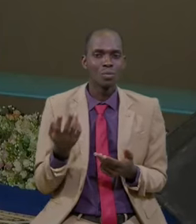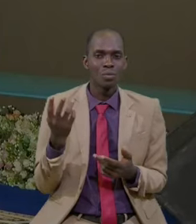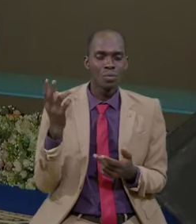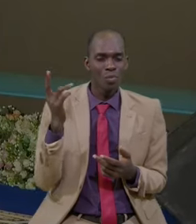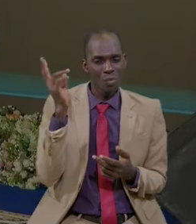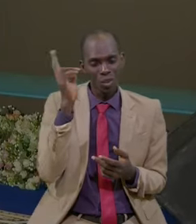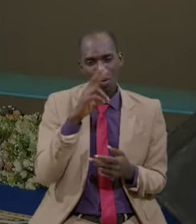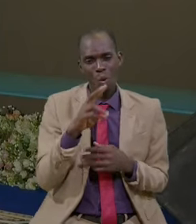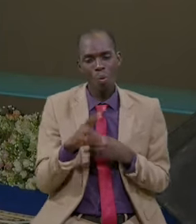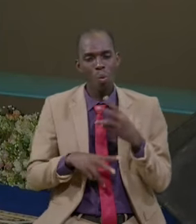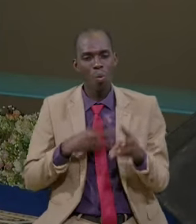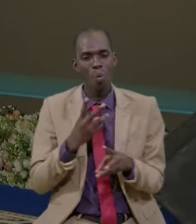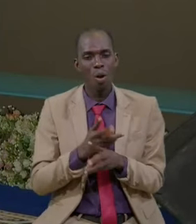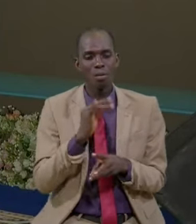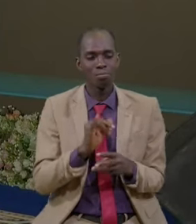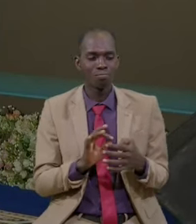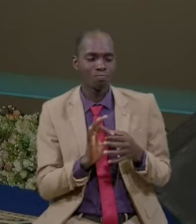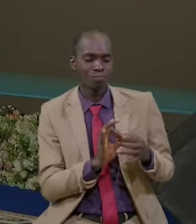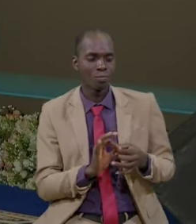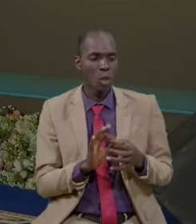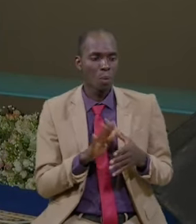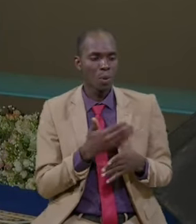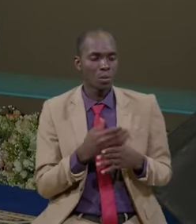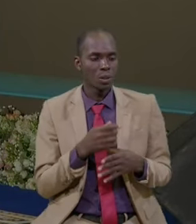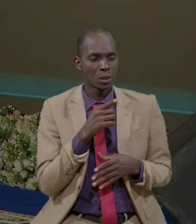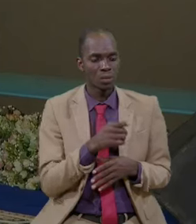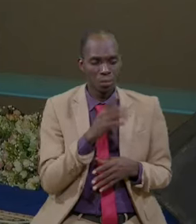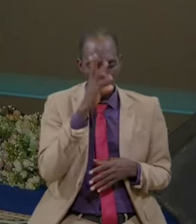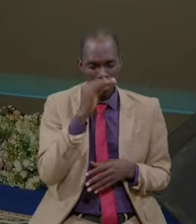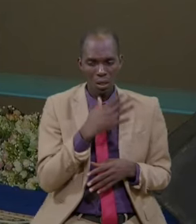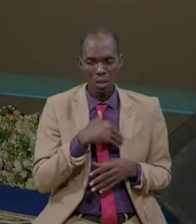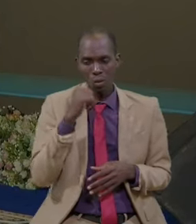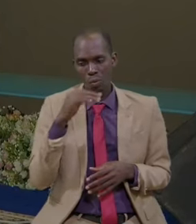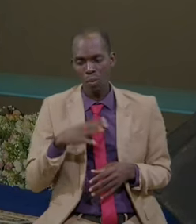prenant ce qu'ils ne devaient pas prendre avant. Et nous voyons